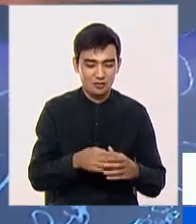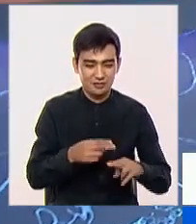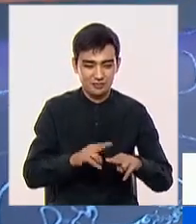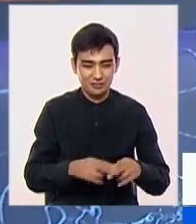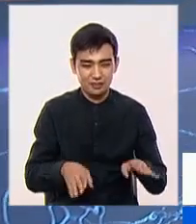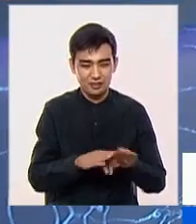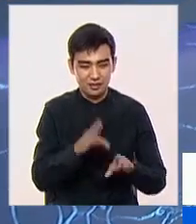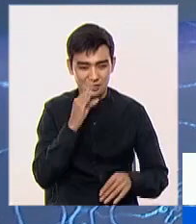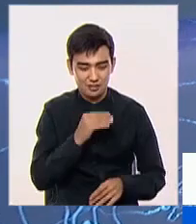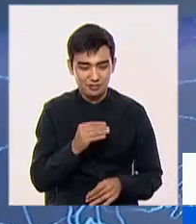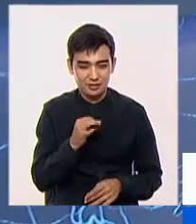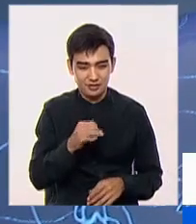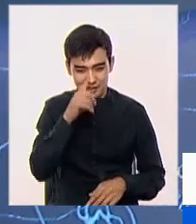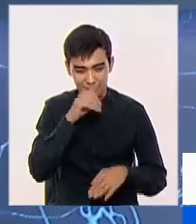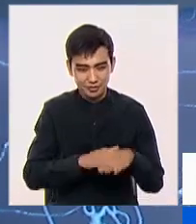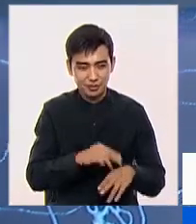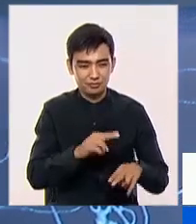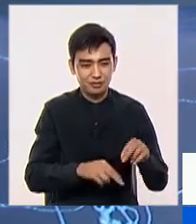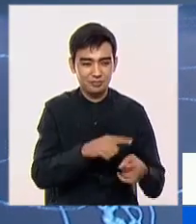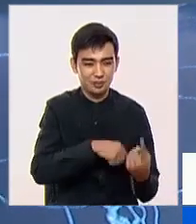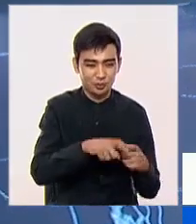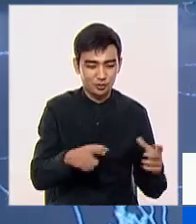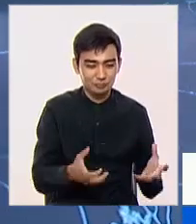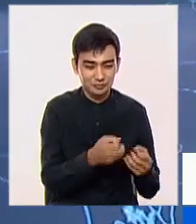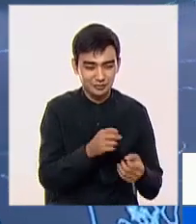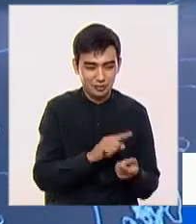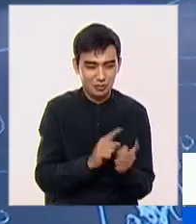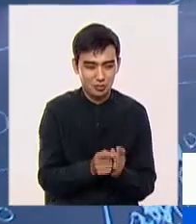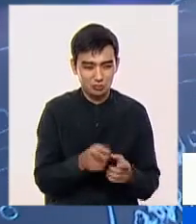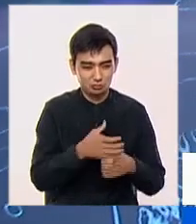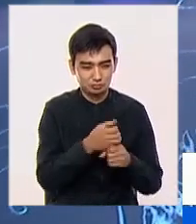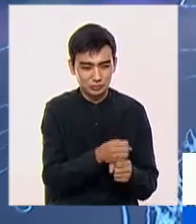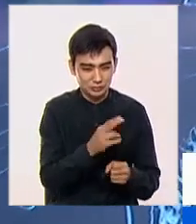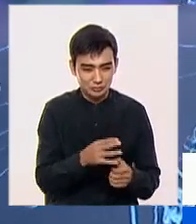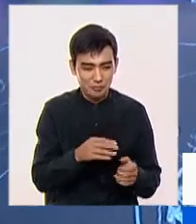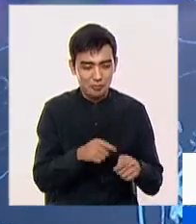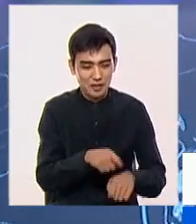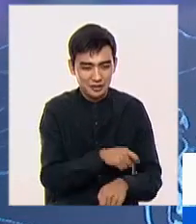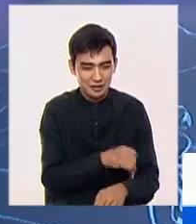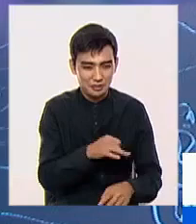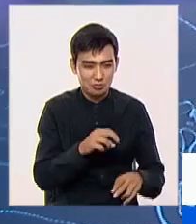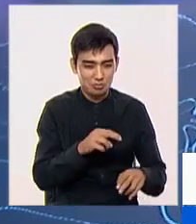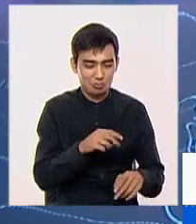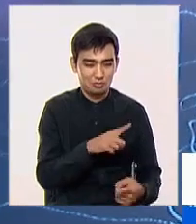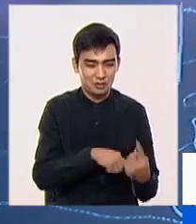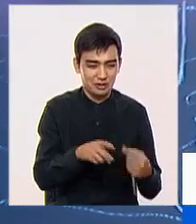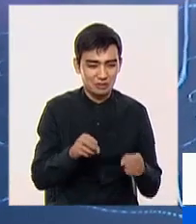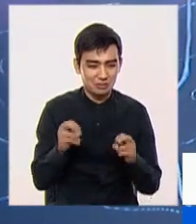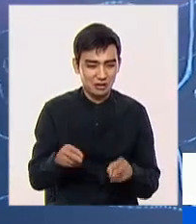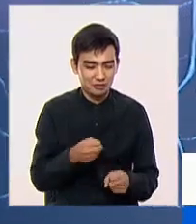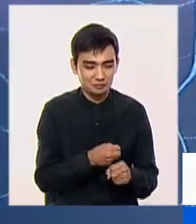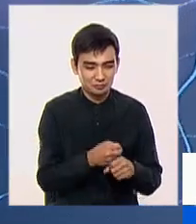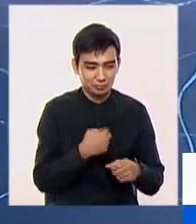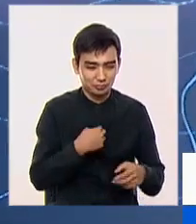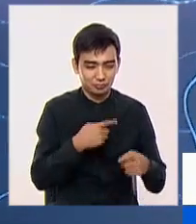үкімет кәсіпкерлерді қолдаудың орнына пайдалануға берілетін шаршы метр көлемін азайтып, бизнесті қолдан тұншықтырып отыр екен. Ал бұл